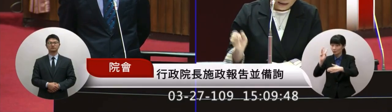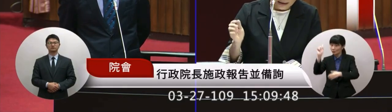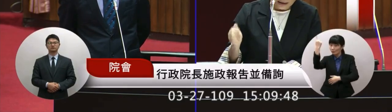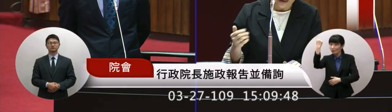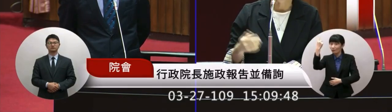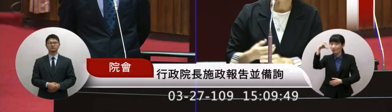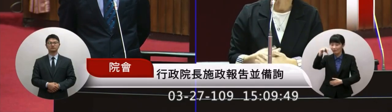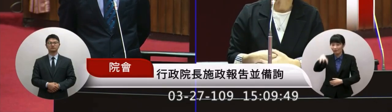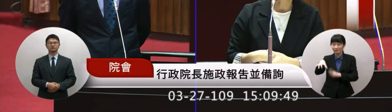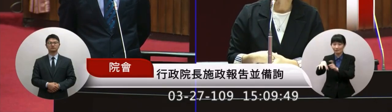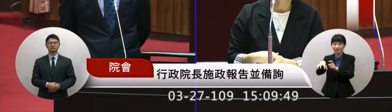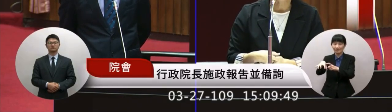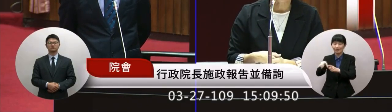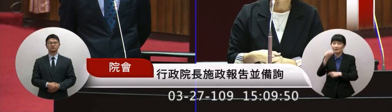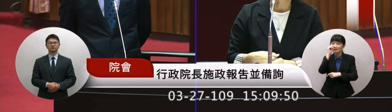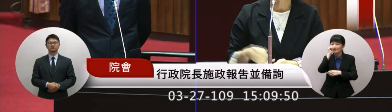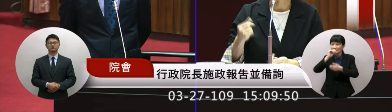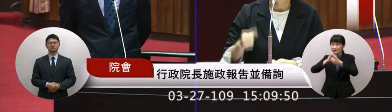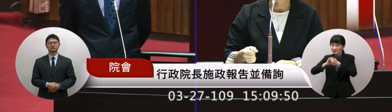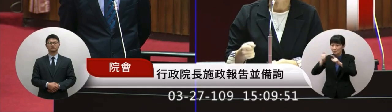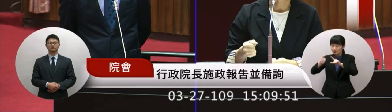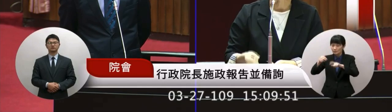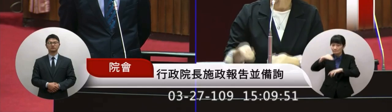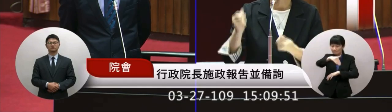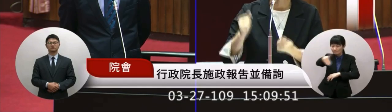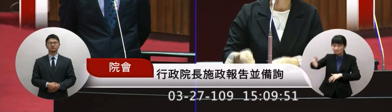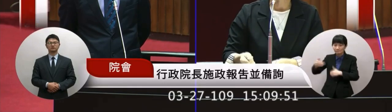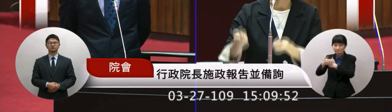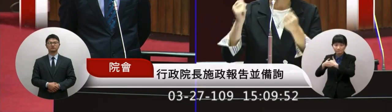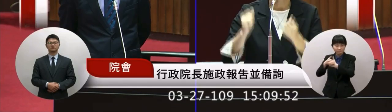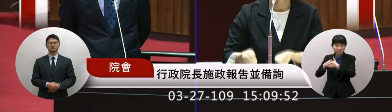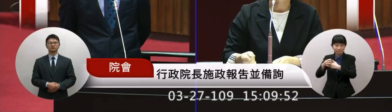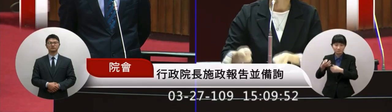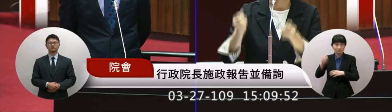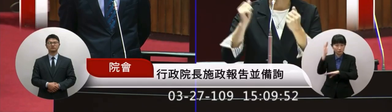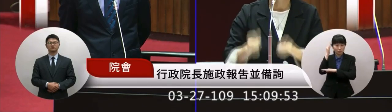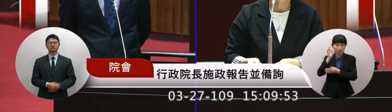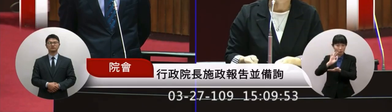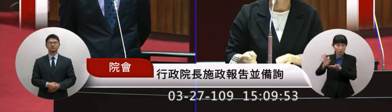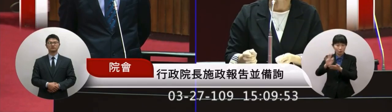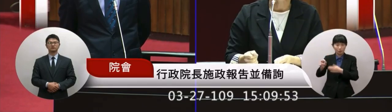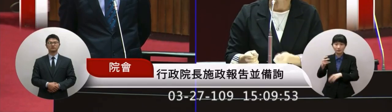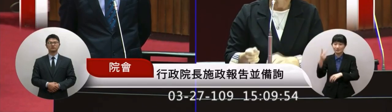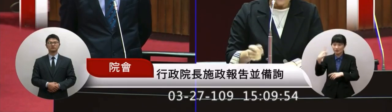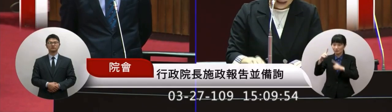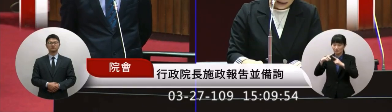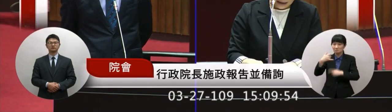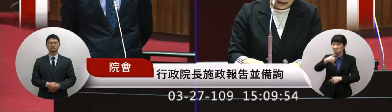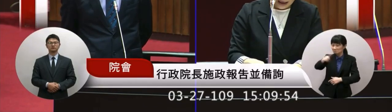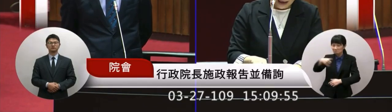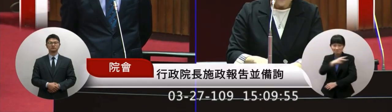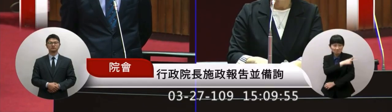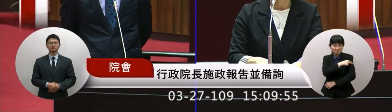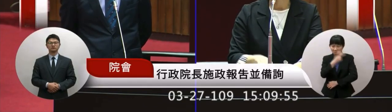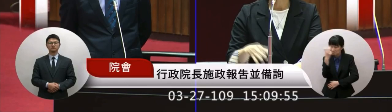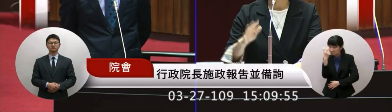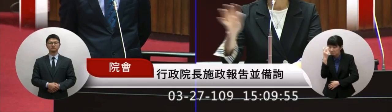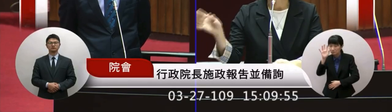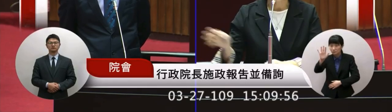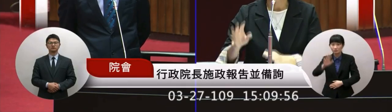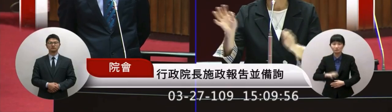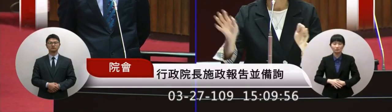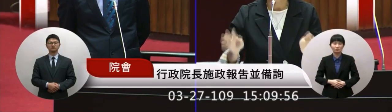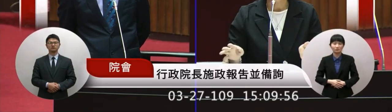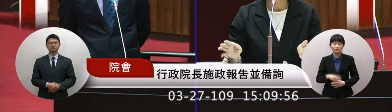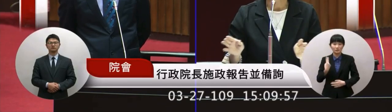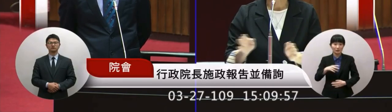设置这个水源特定区，也有管理局，也有经费，也有巡守，也有管理哈。但是现在广大的其